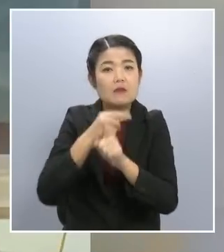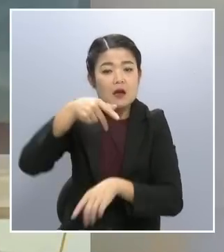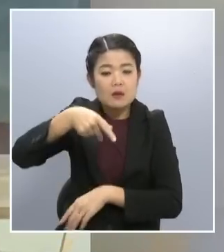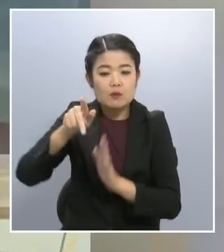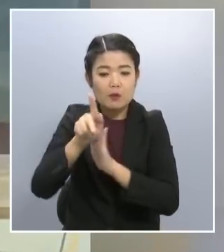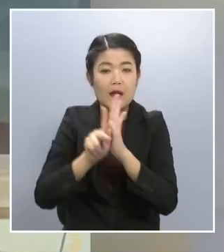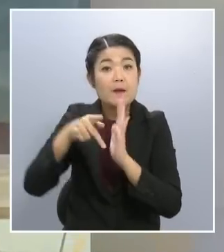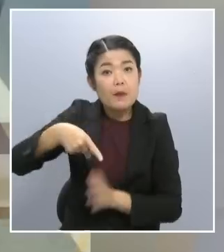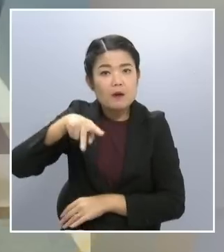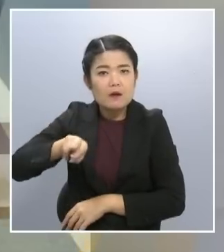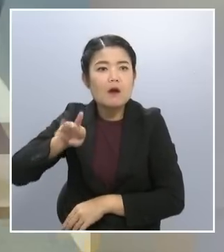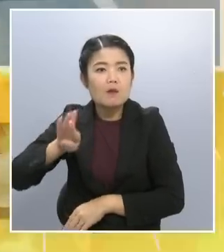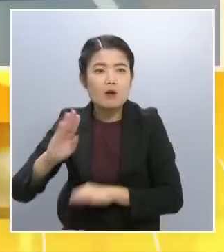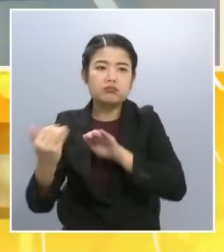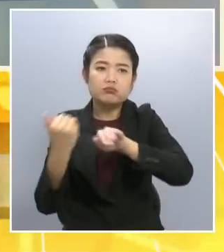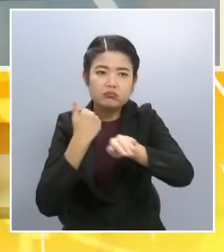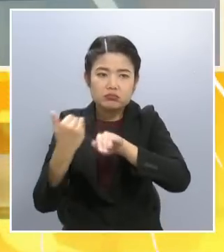อย่างเคร่งครัดด้วย